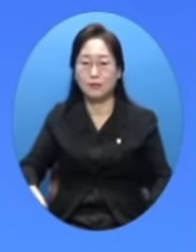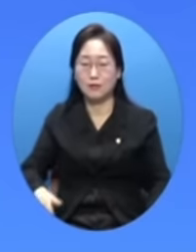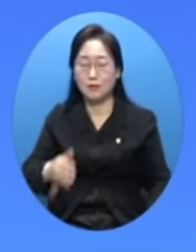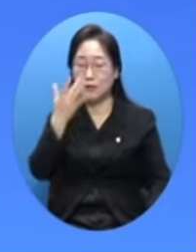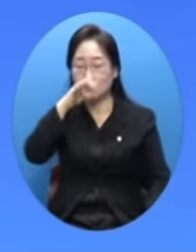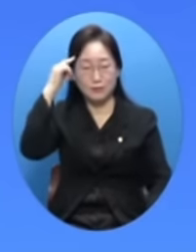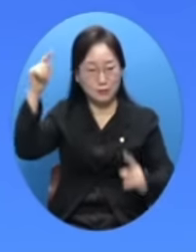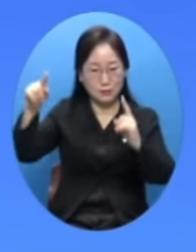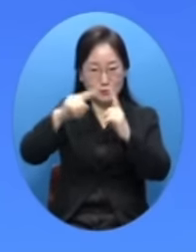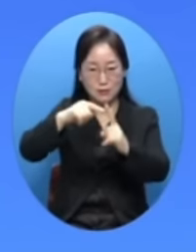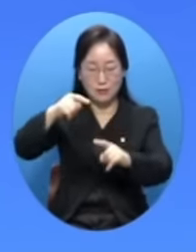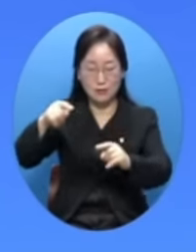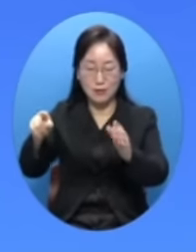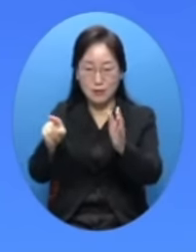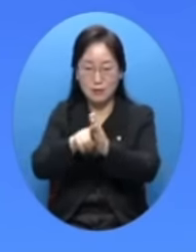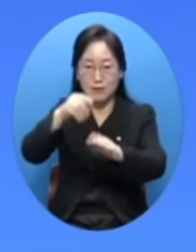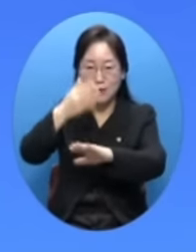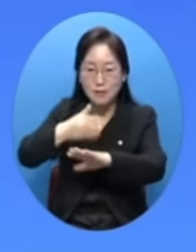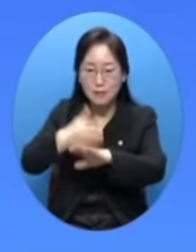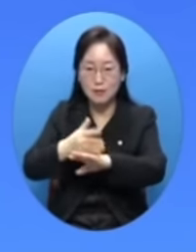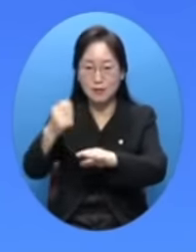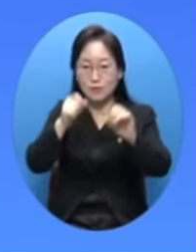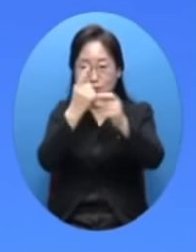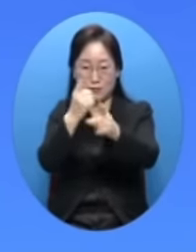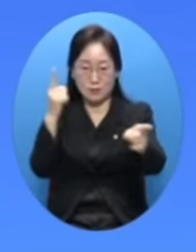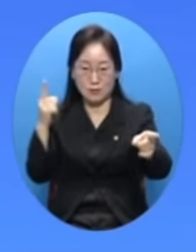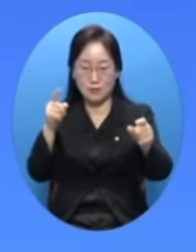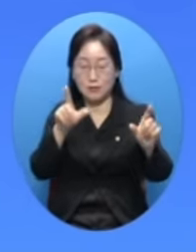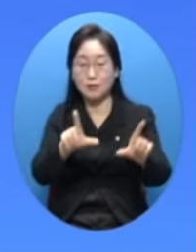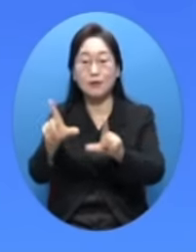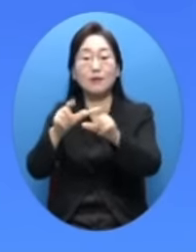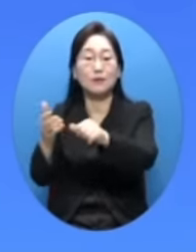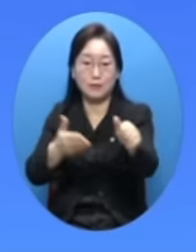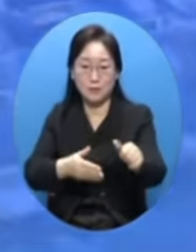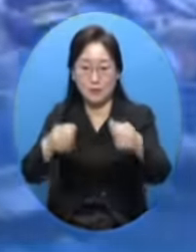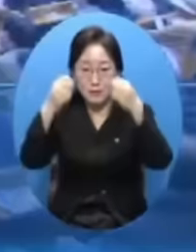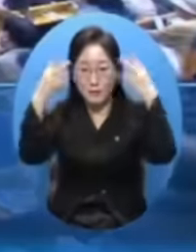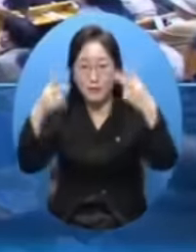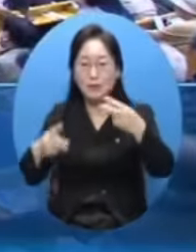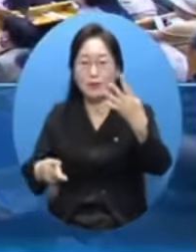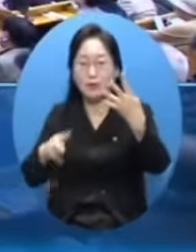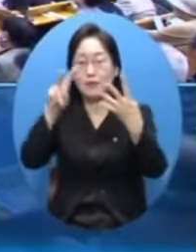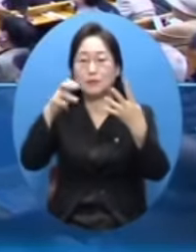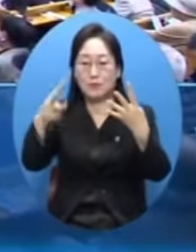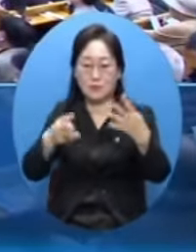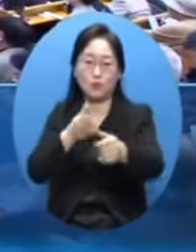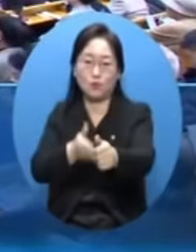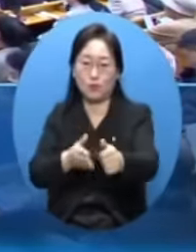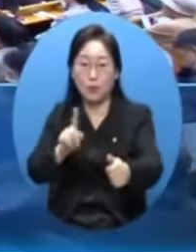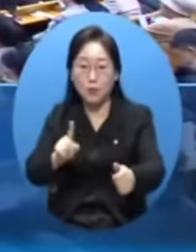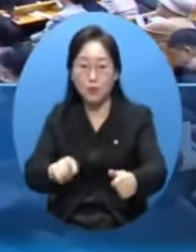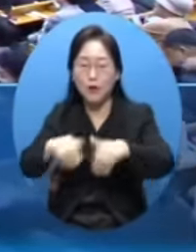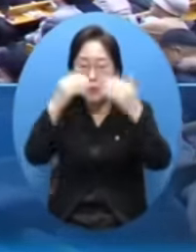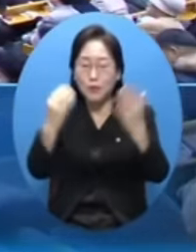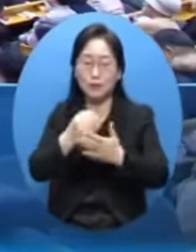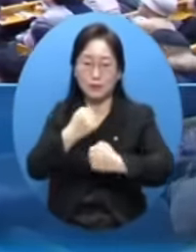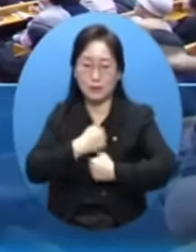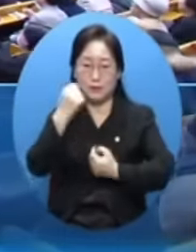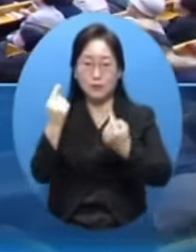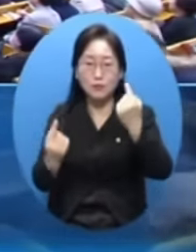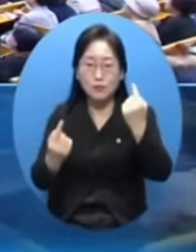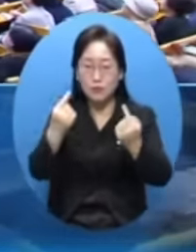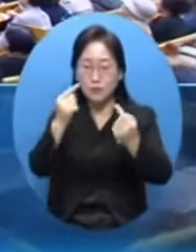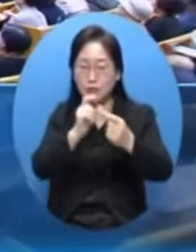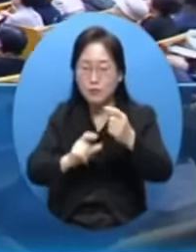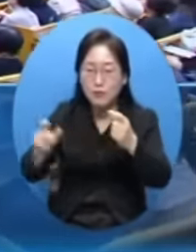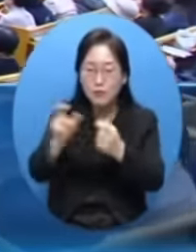긍정 절대 감도로 승의 삶을 살아가는 우리 모두가 되야 할 것입니다 아멘 4장 절 우리에게 권면합니다 모든 지킬 만한 것 중에